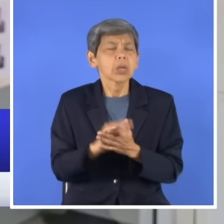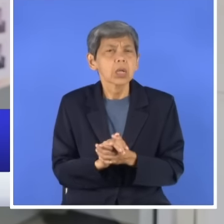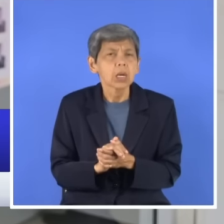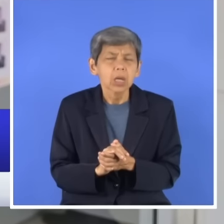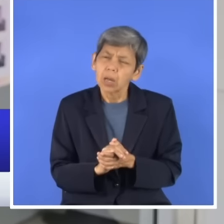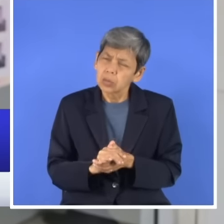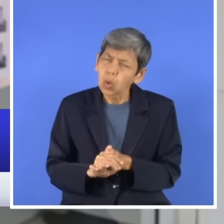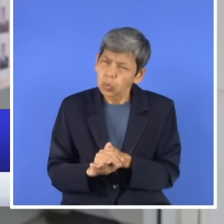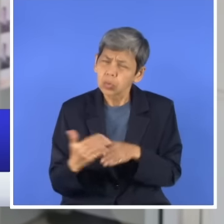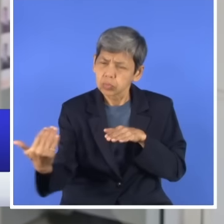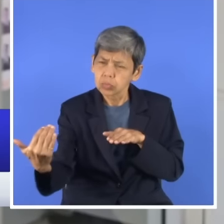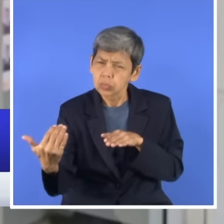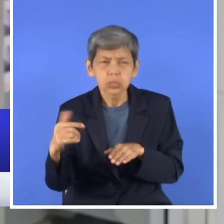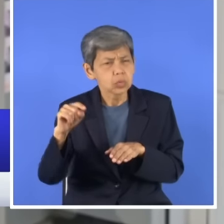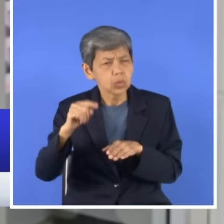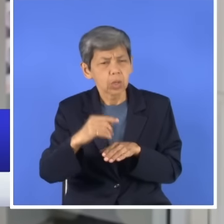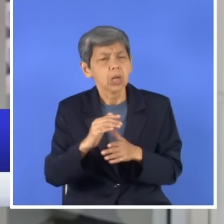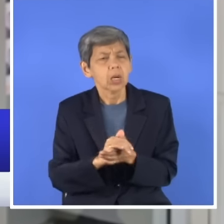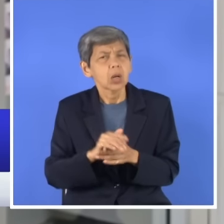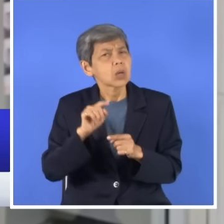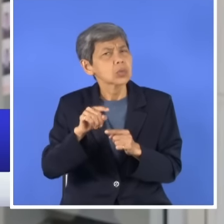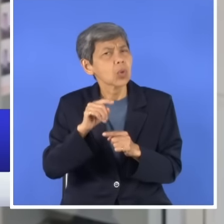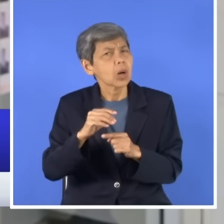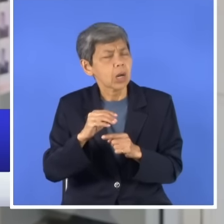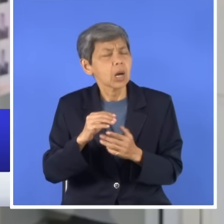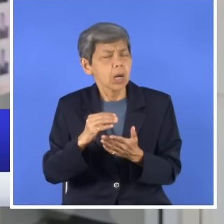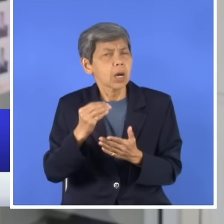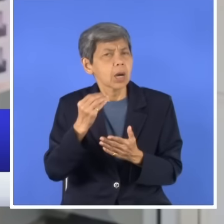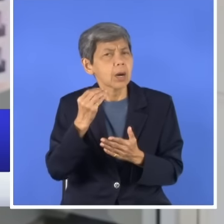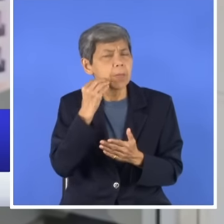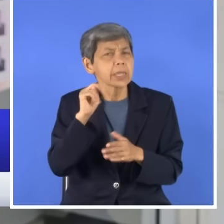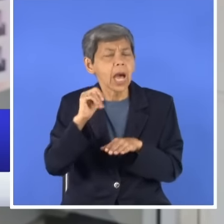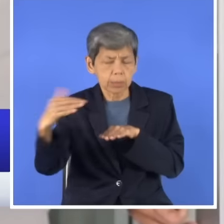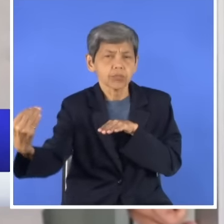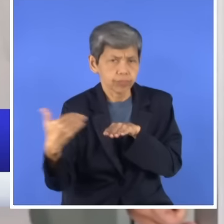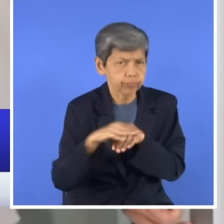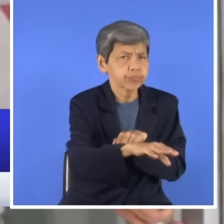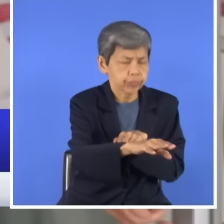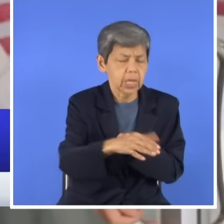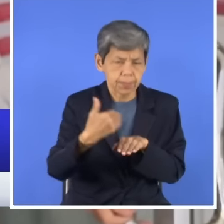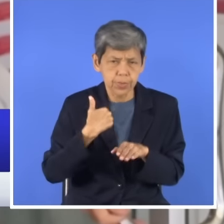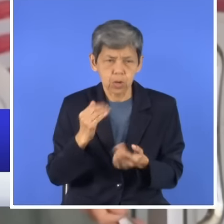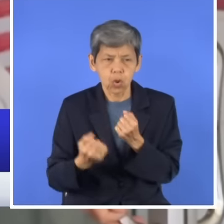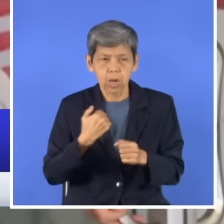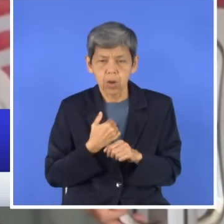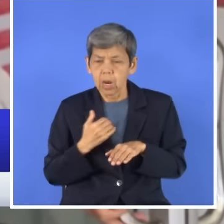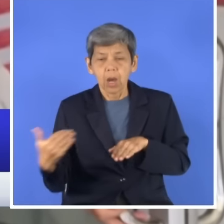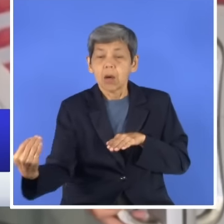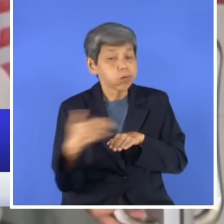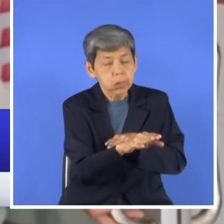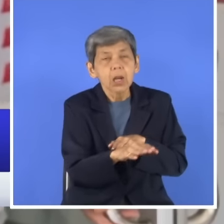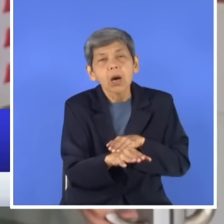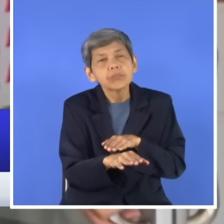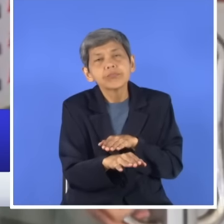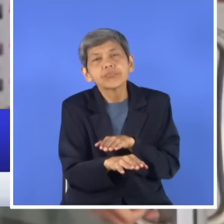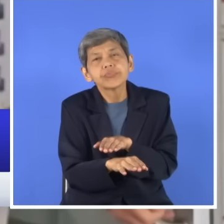งบ้านนาครับโค้งบ้านพาวยูเทิร์นบ้านพาวมีคนมาหาผมก็แซงเข้าไปแล้วเขาก็